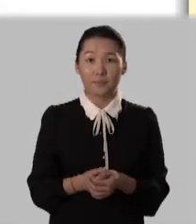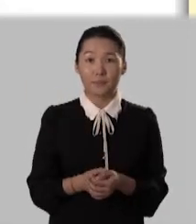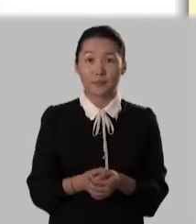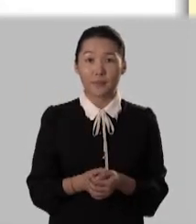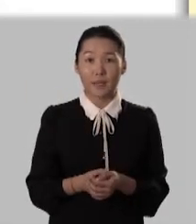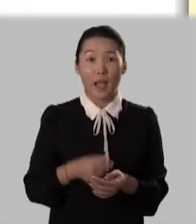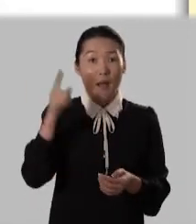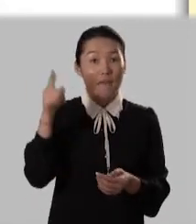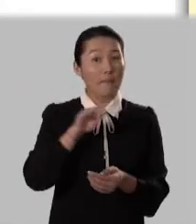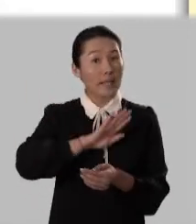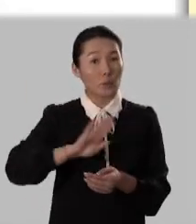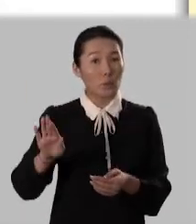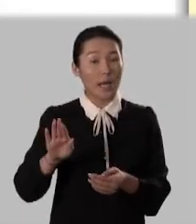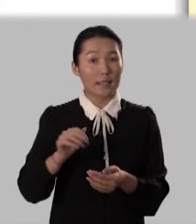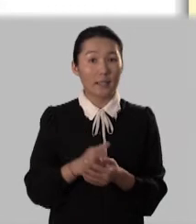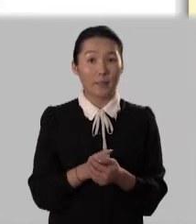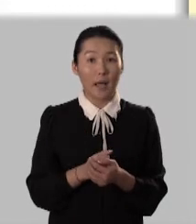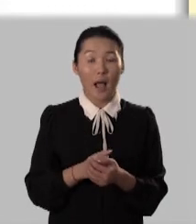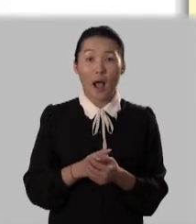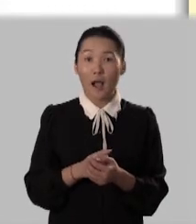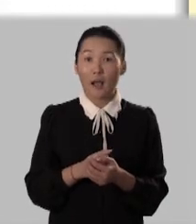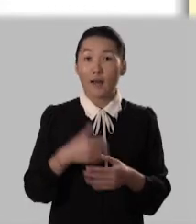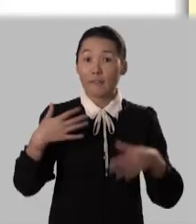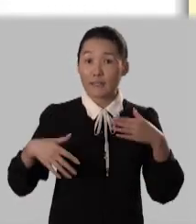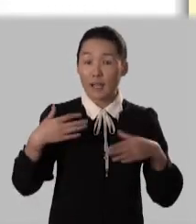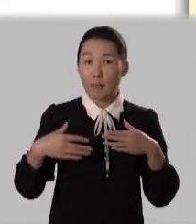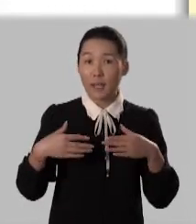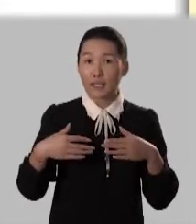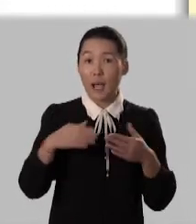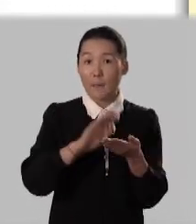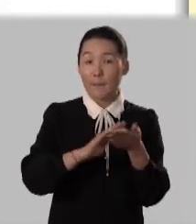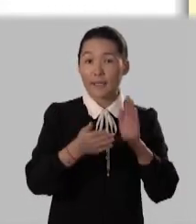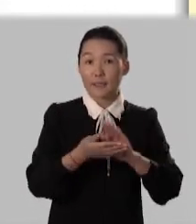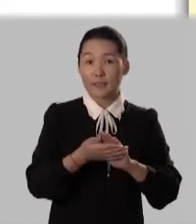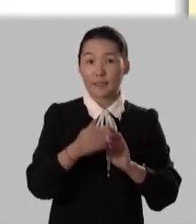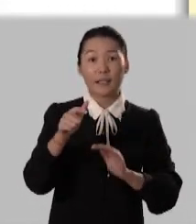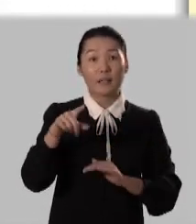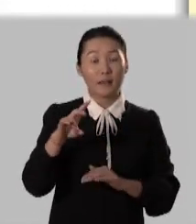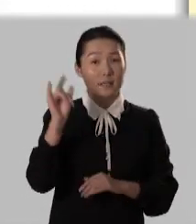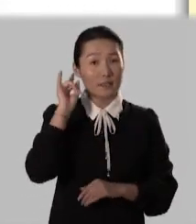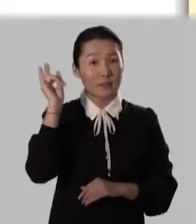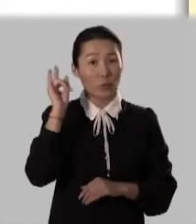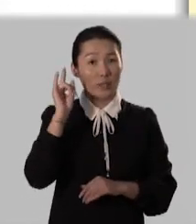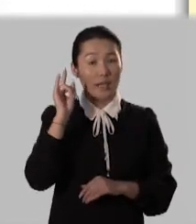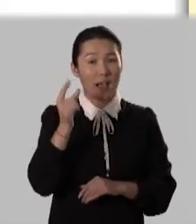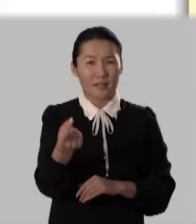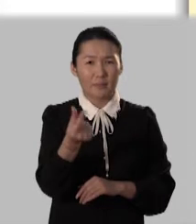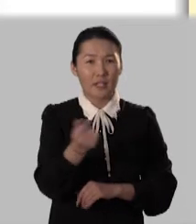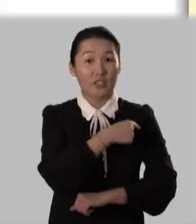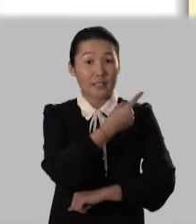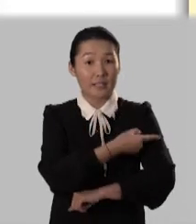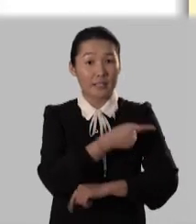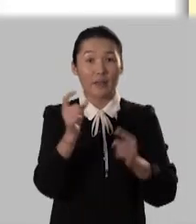безударном положении то есть слабой позиции гласные звуки произносятся с меньшей силой так слове